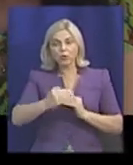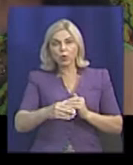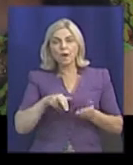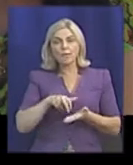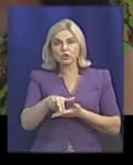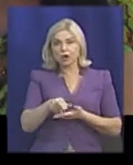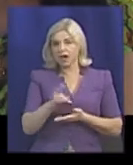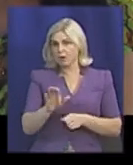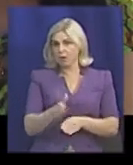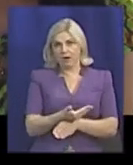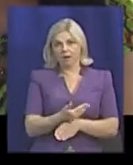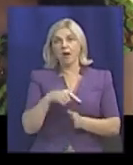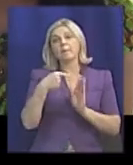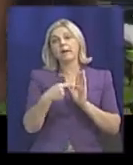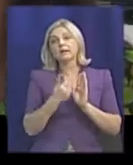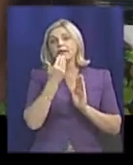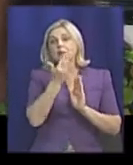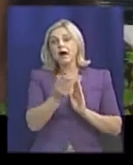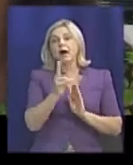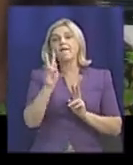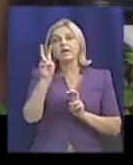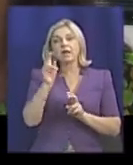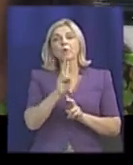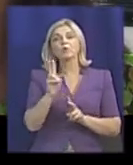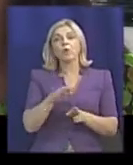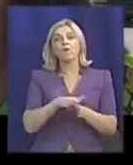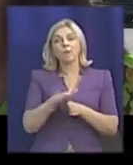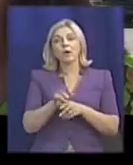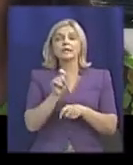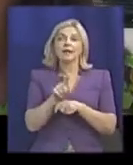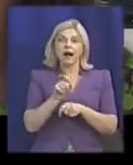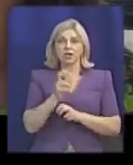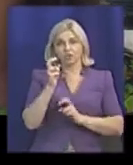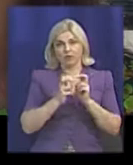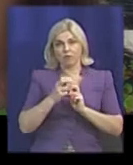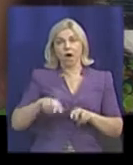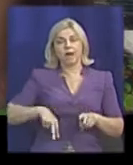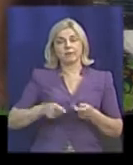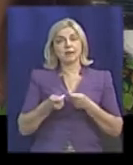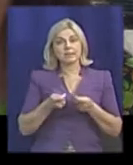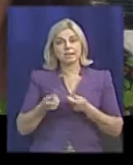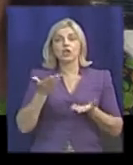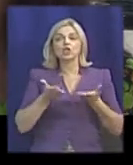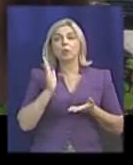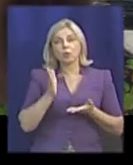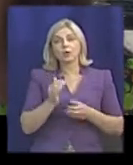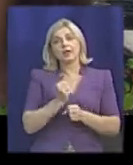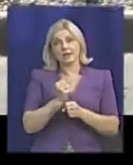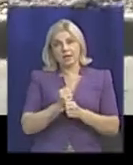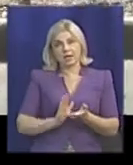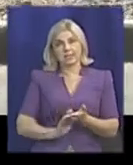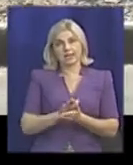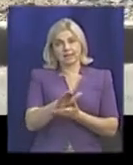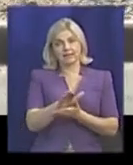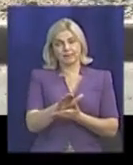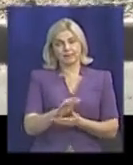не прибирають. Ось питання до підрядної організації або до замовника робіт заводської адміністрації. Чи будуть зроблені з'їзди?